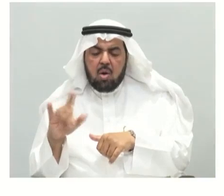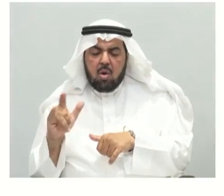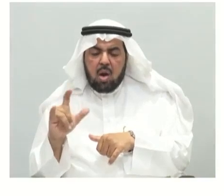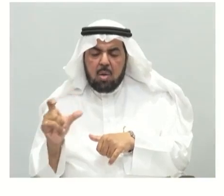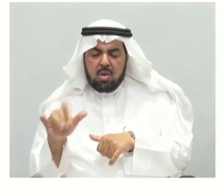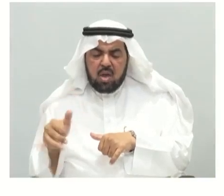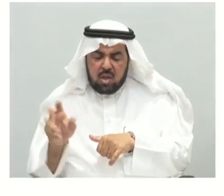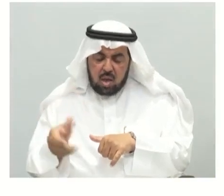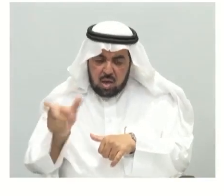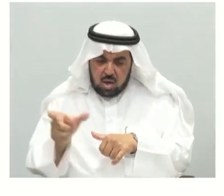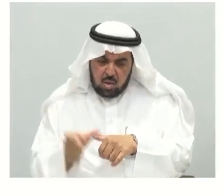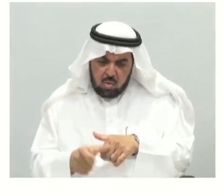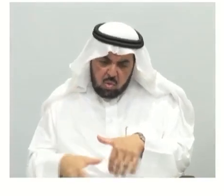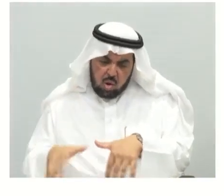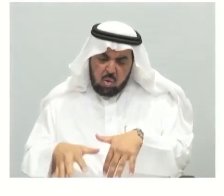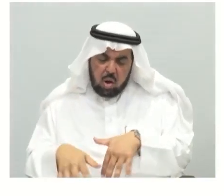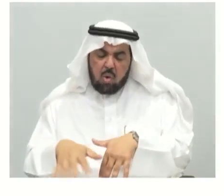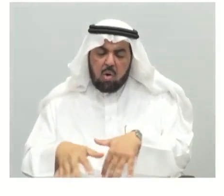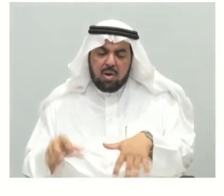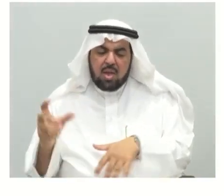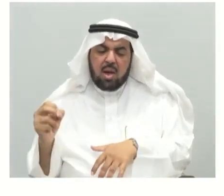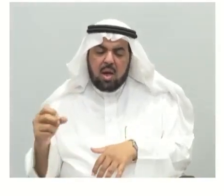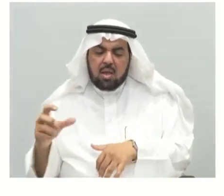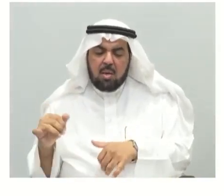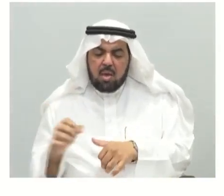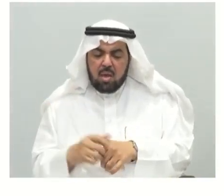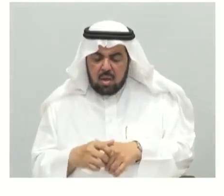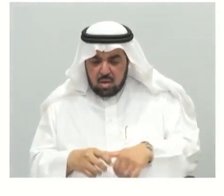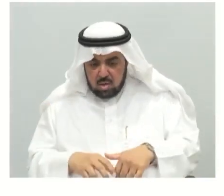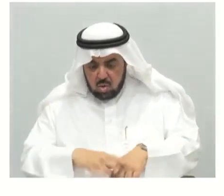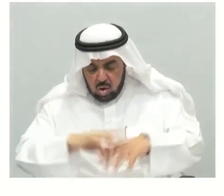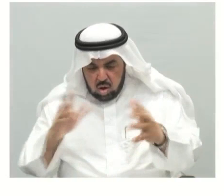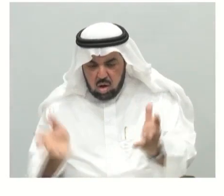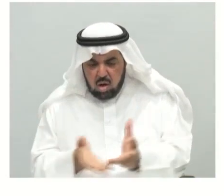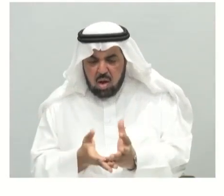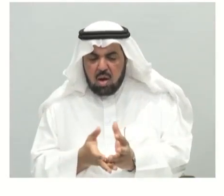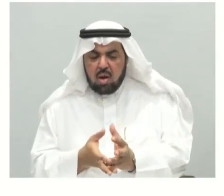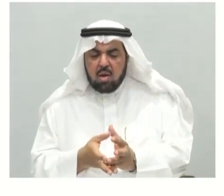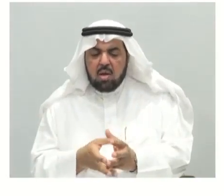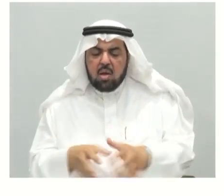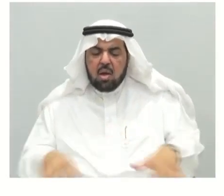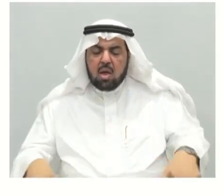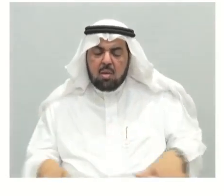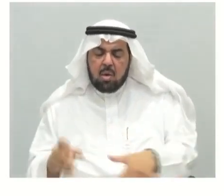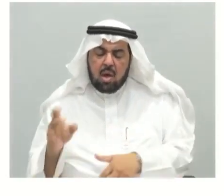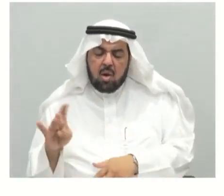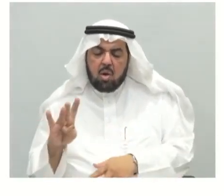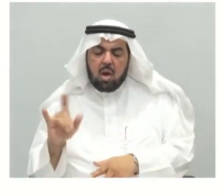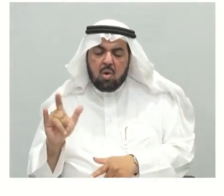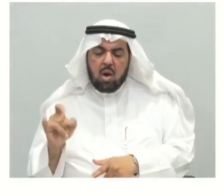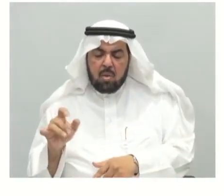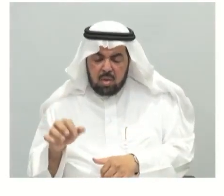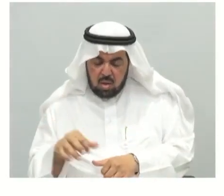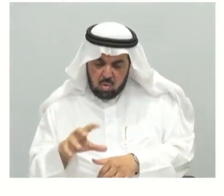الكلابيه والعوامات القدميه نلاحظ انك كلا العوامات او القدمان الكبيتانو